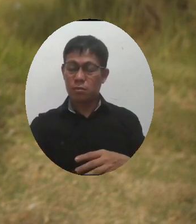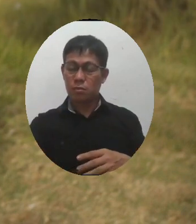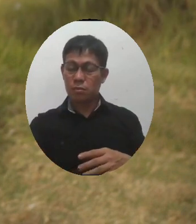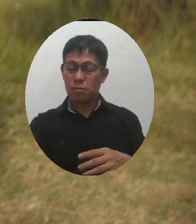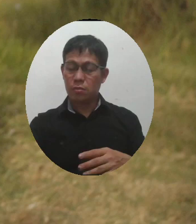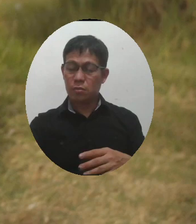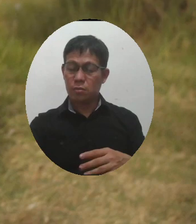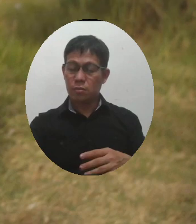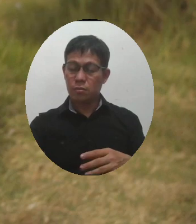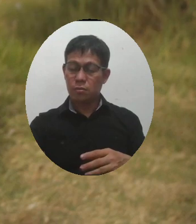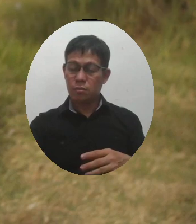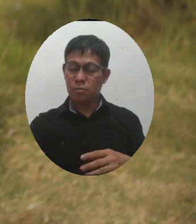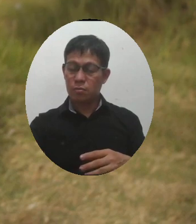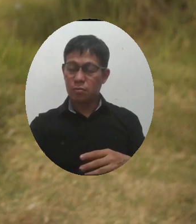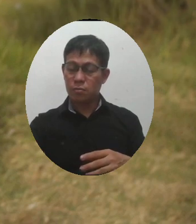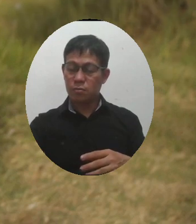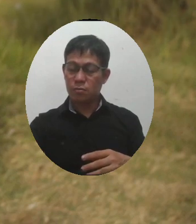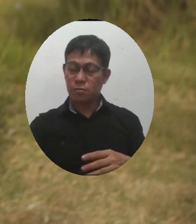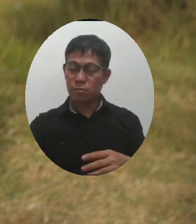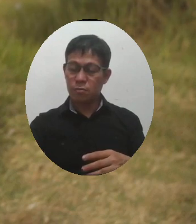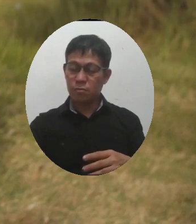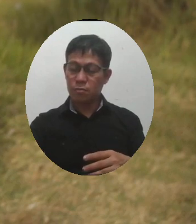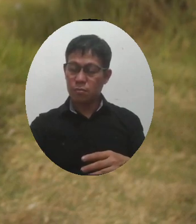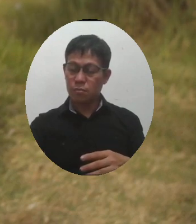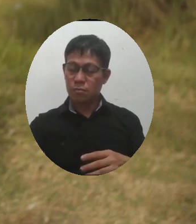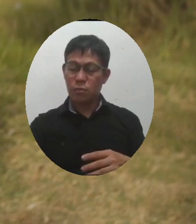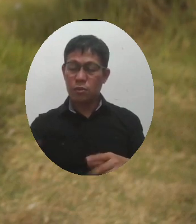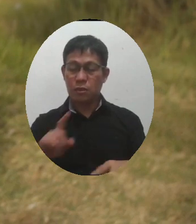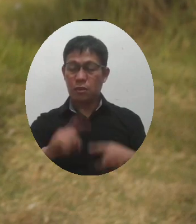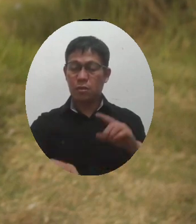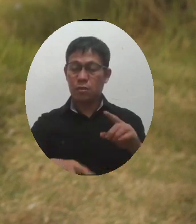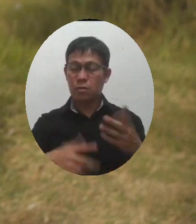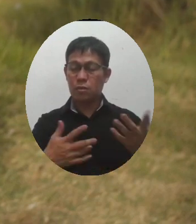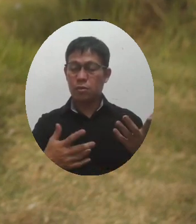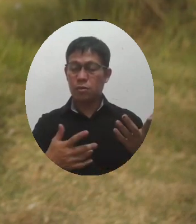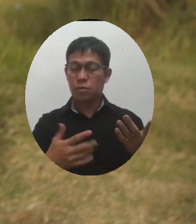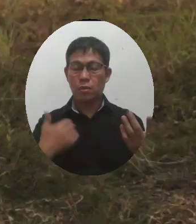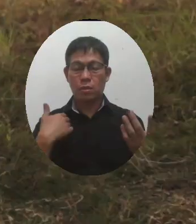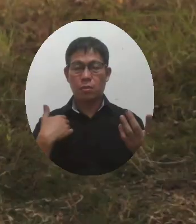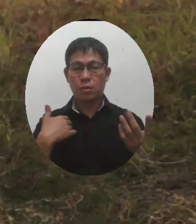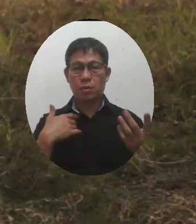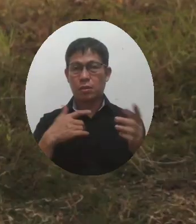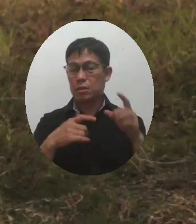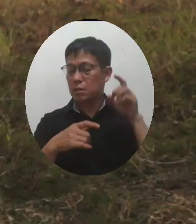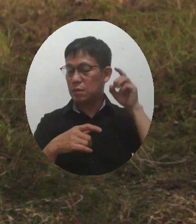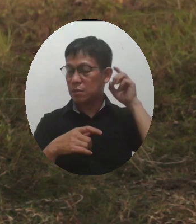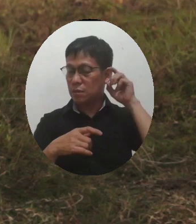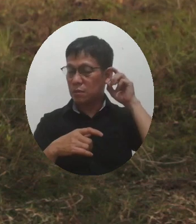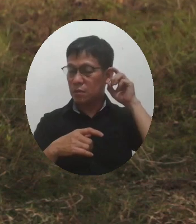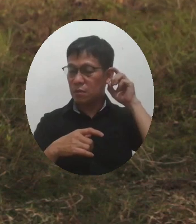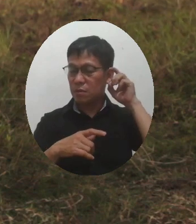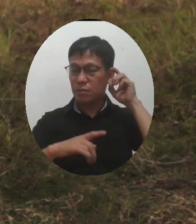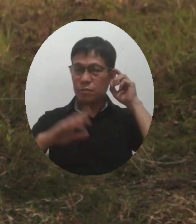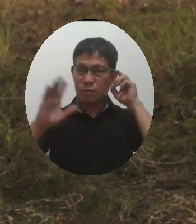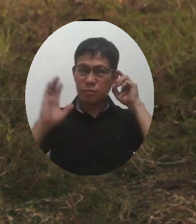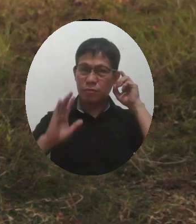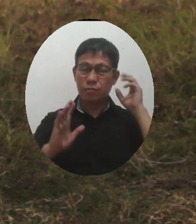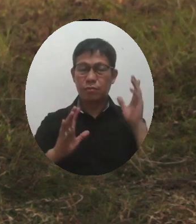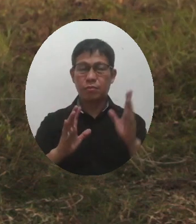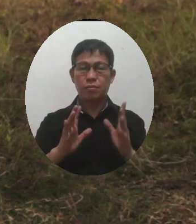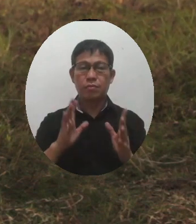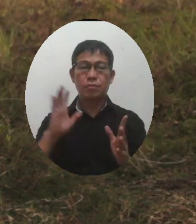na hindi po siya napalagyan ng hearing aid. Nung una po kasi yung baby